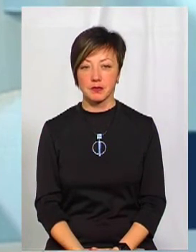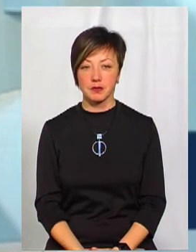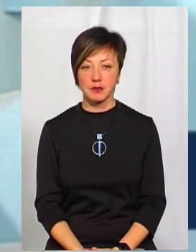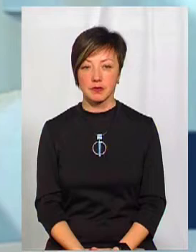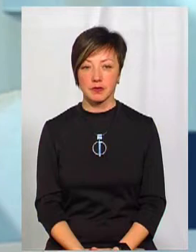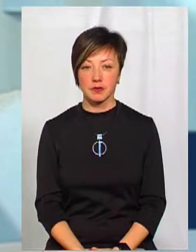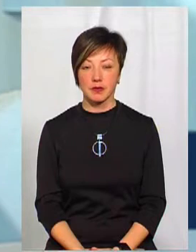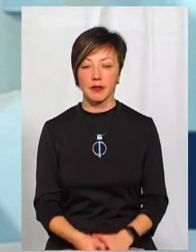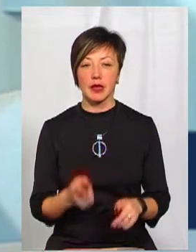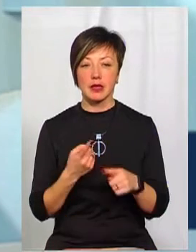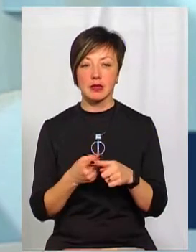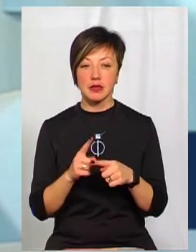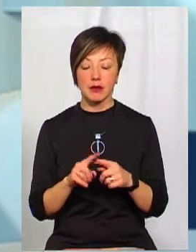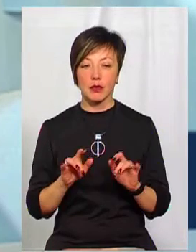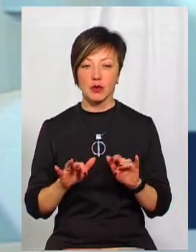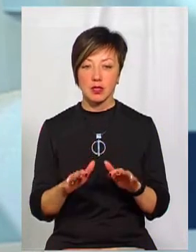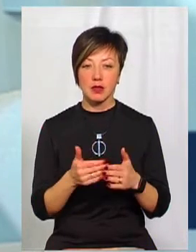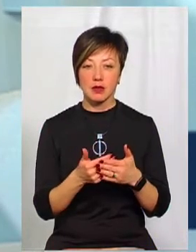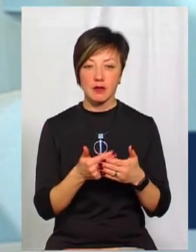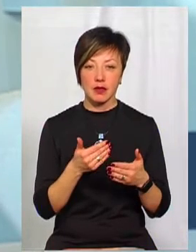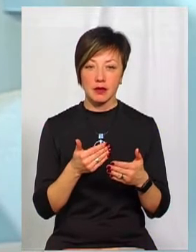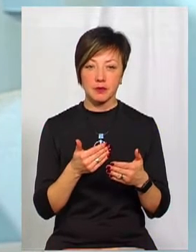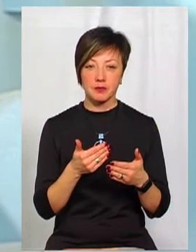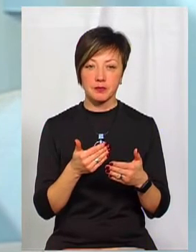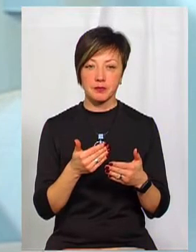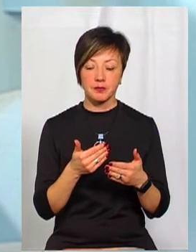котла. Це процес від